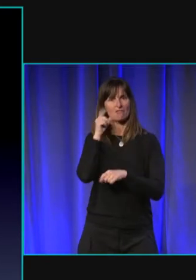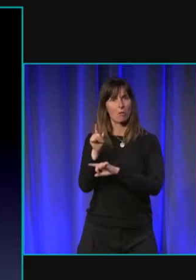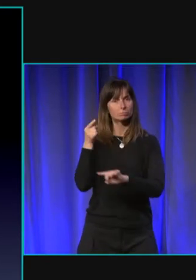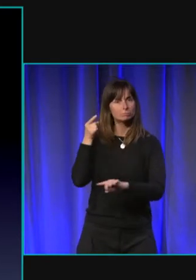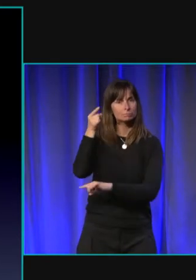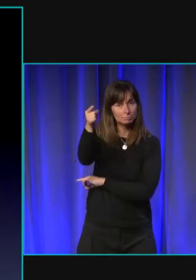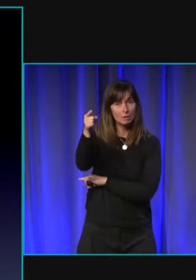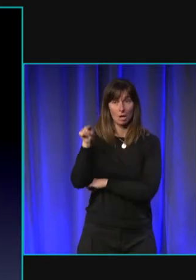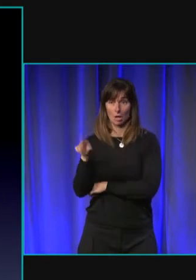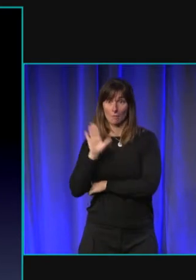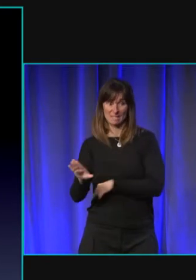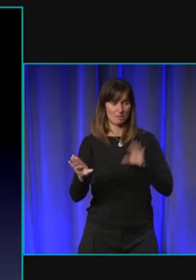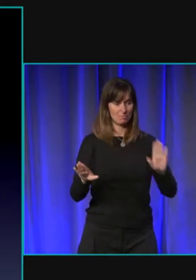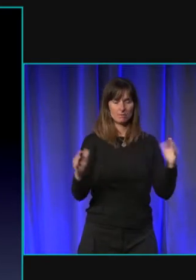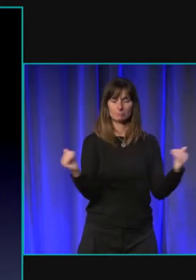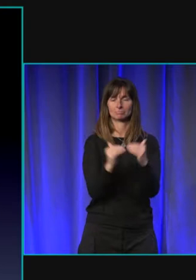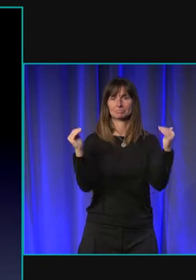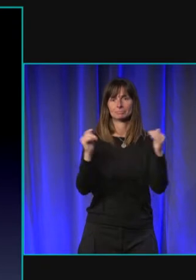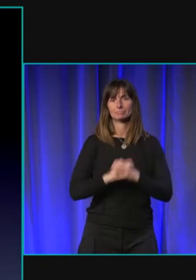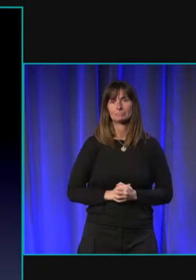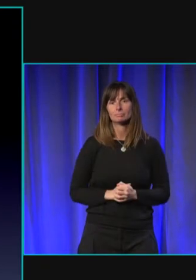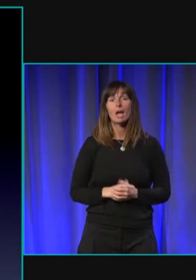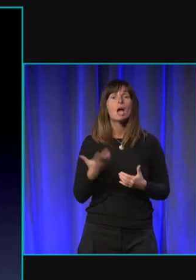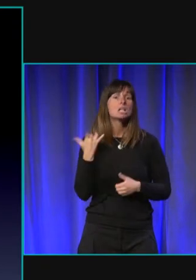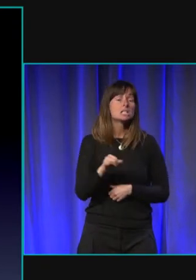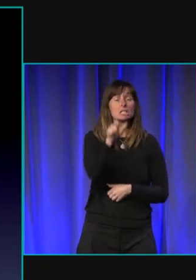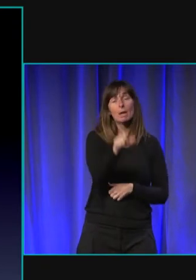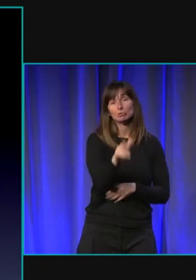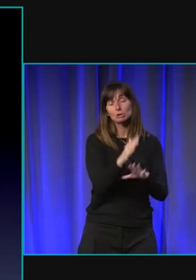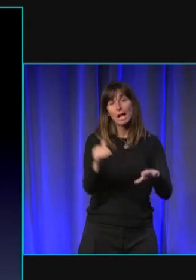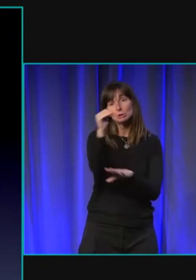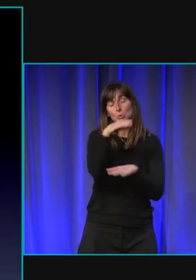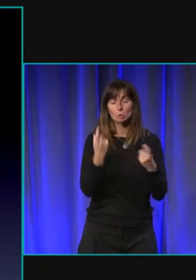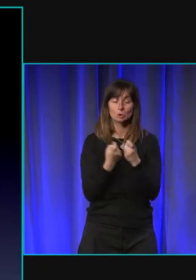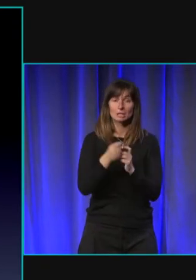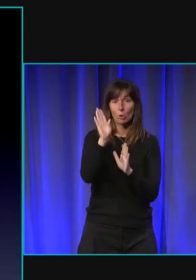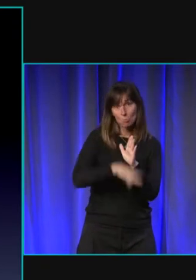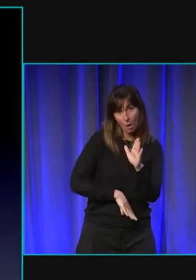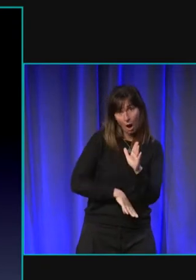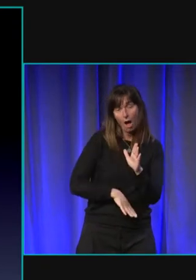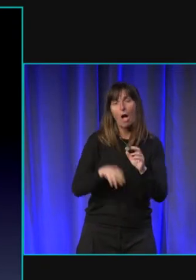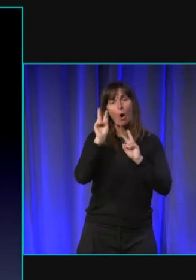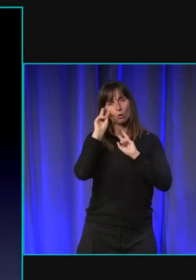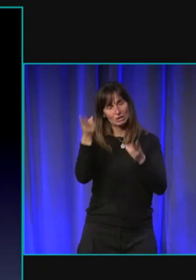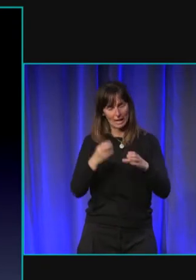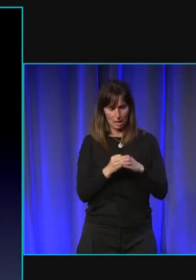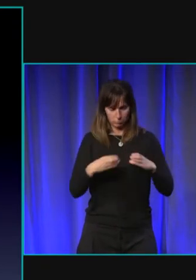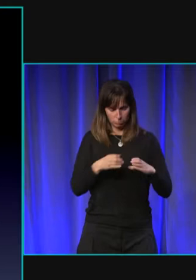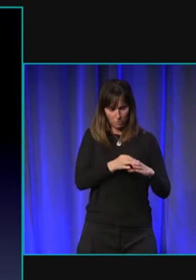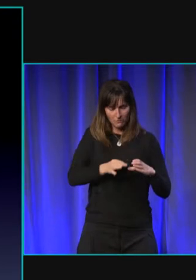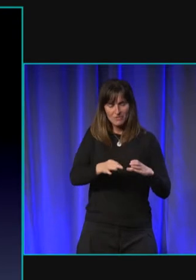d'un enfant prépubère. Mais en moyenne, un adulte qui n'est pas entraîné, il a plus de fibres blanches, fatigables, que de